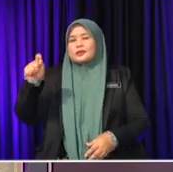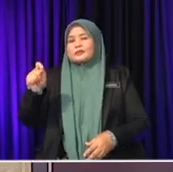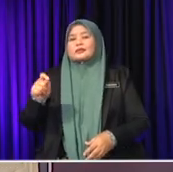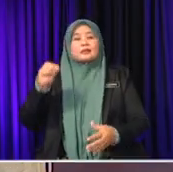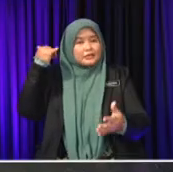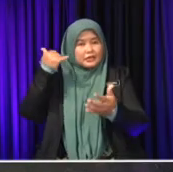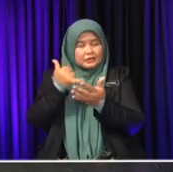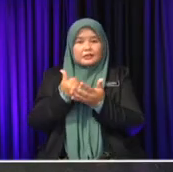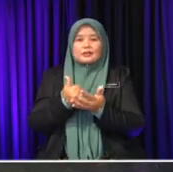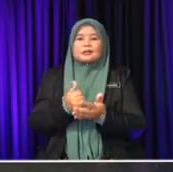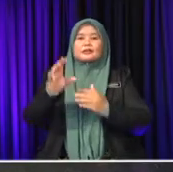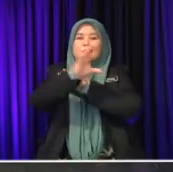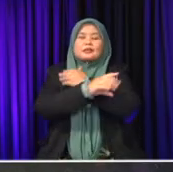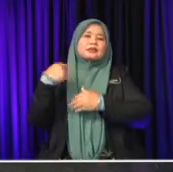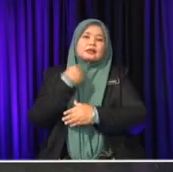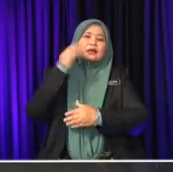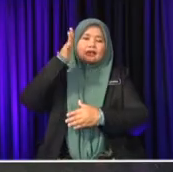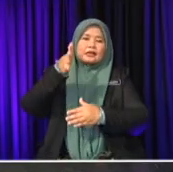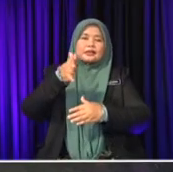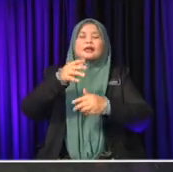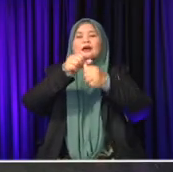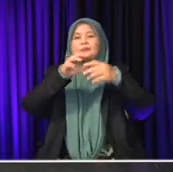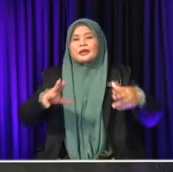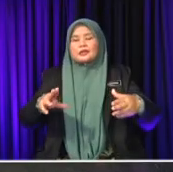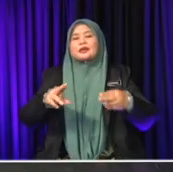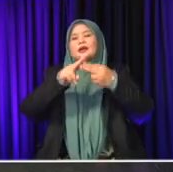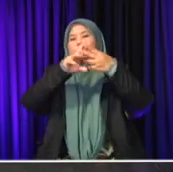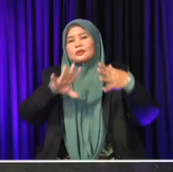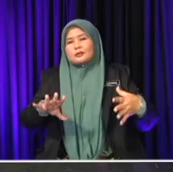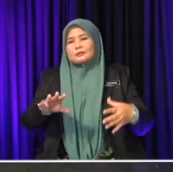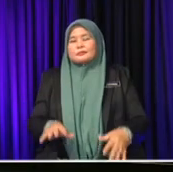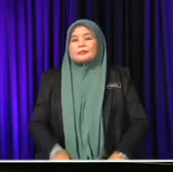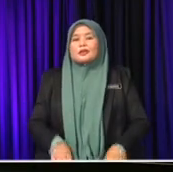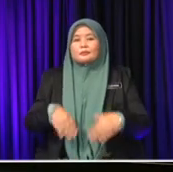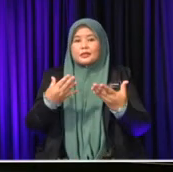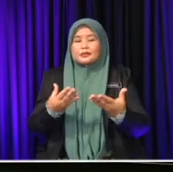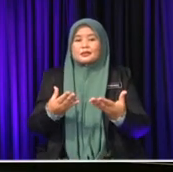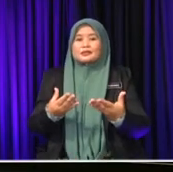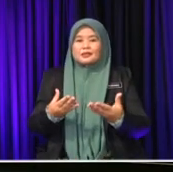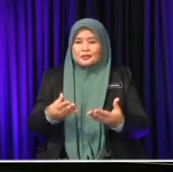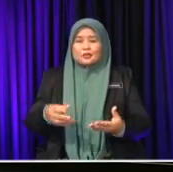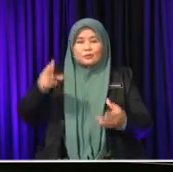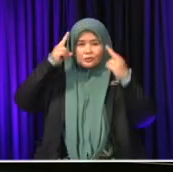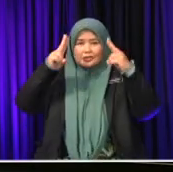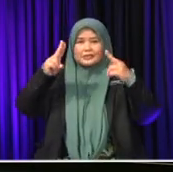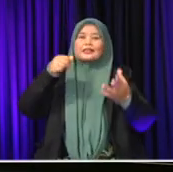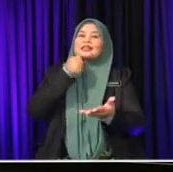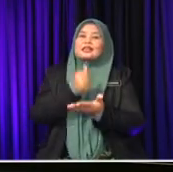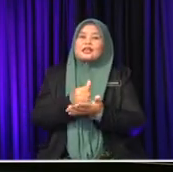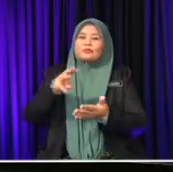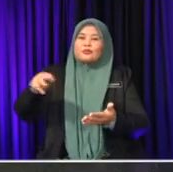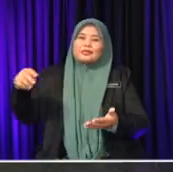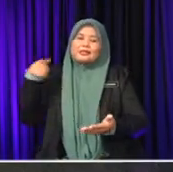Harmoni Oke terima kasih kepada Ustadzah dan bagaimana Ustadzah menilai prasasti murid kita hari ini Ustadzah